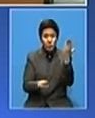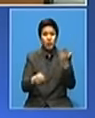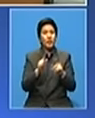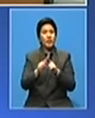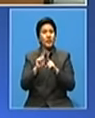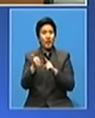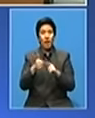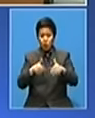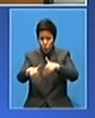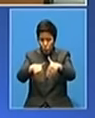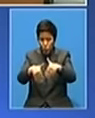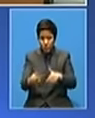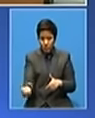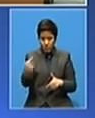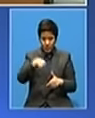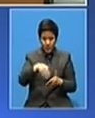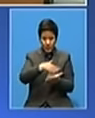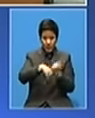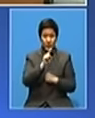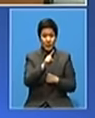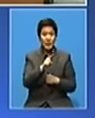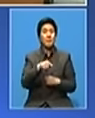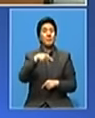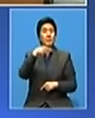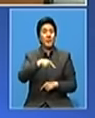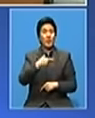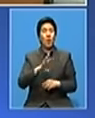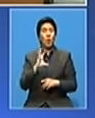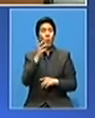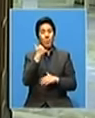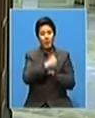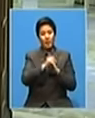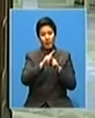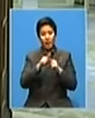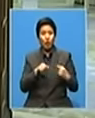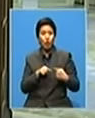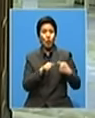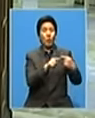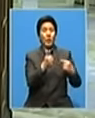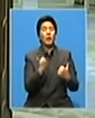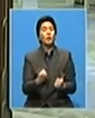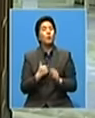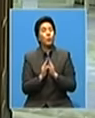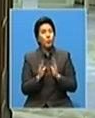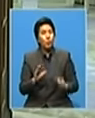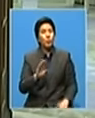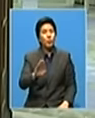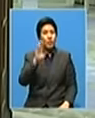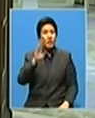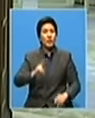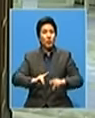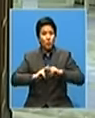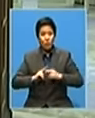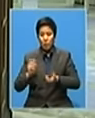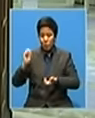เขตเศรษฐกิจพิเศษแล้วก็ไปถึงเศรษฐกิจชายแดนแล้วไปประชาคมโลกอื่นนะครับก็ขอขอบคุณนะครับทางภาคเอกชนที่จะ